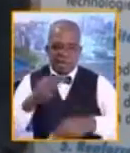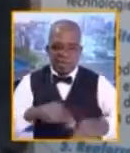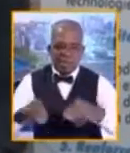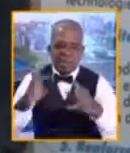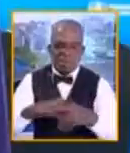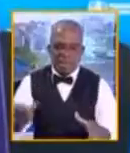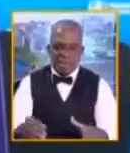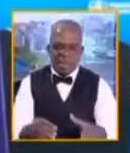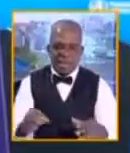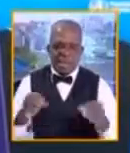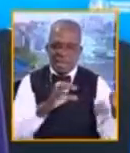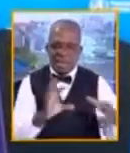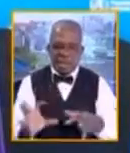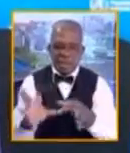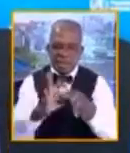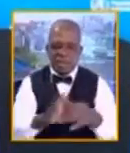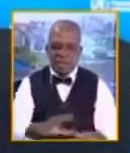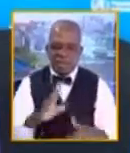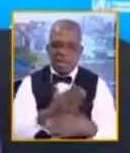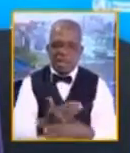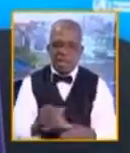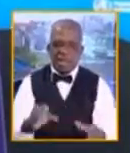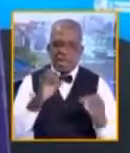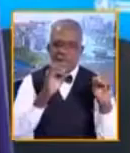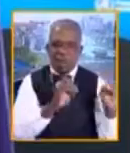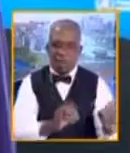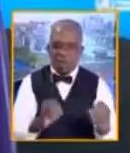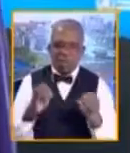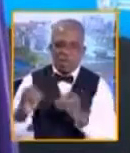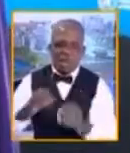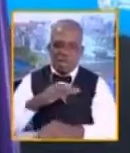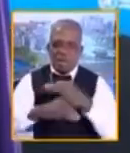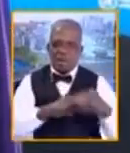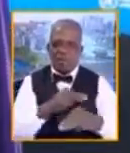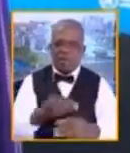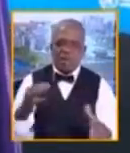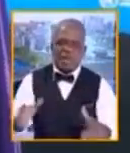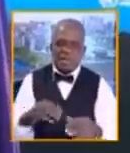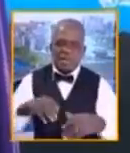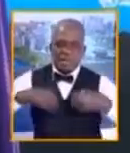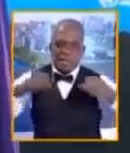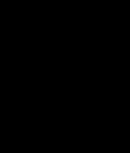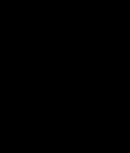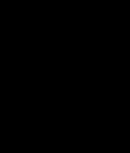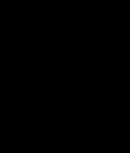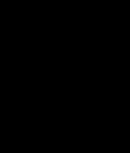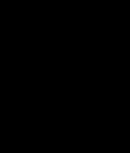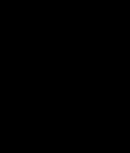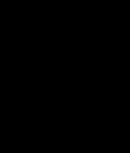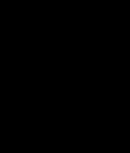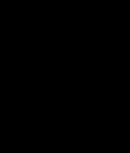entre l' oms et la côte d'ivoire pour la période 2016 à 2020